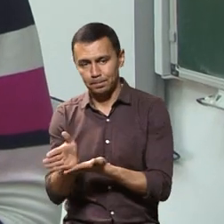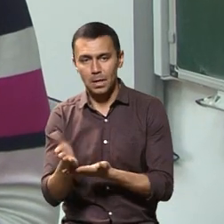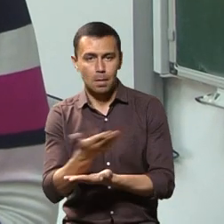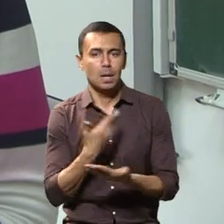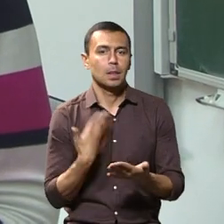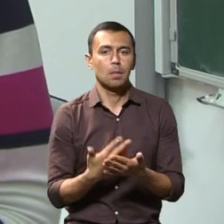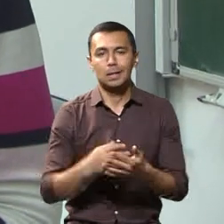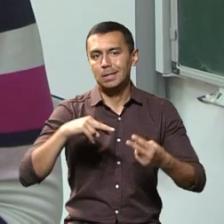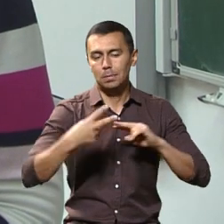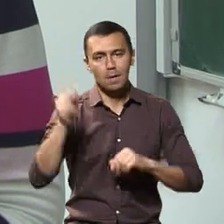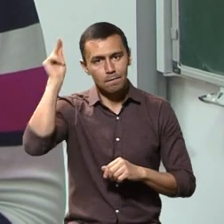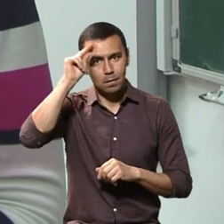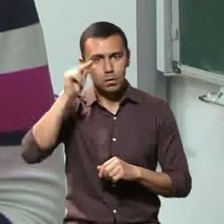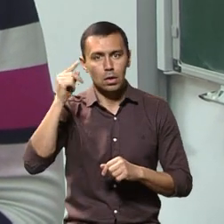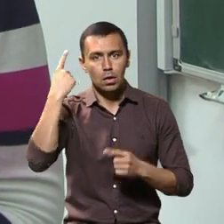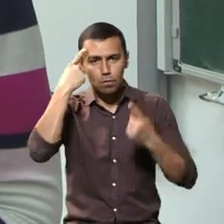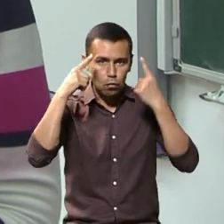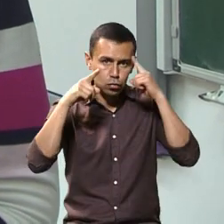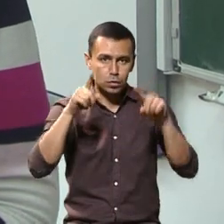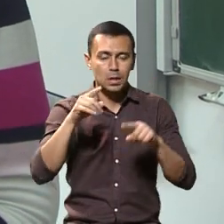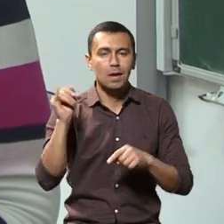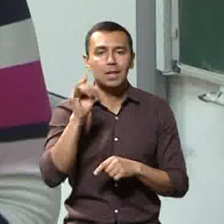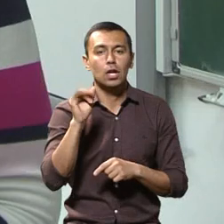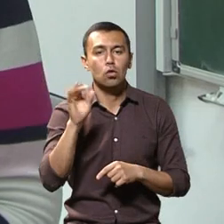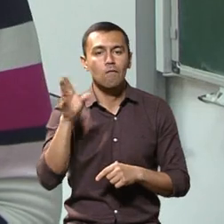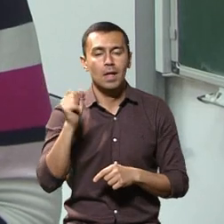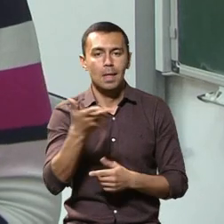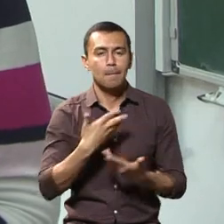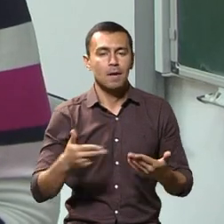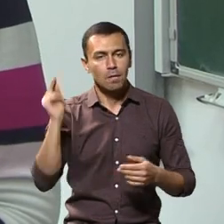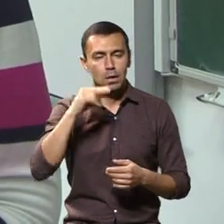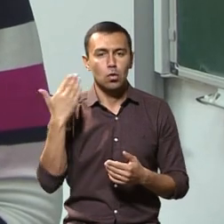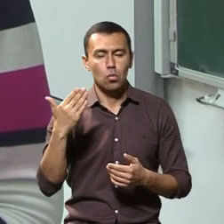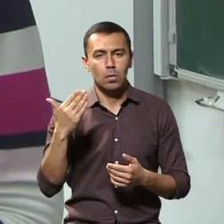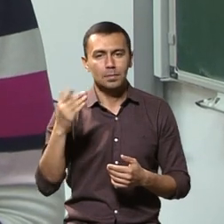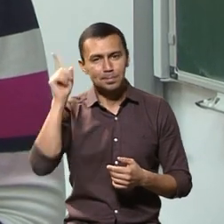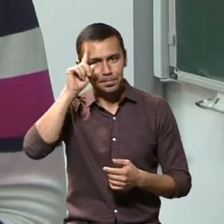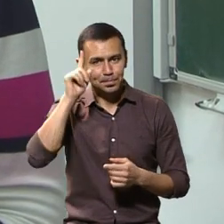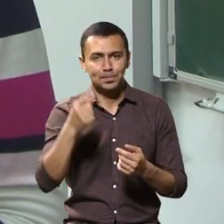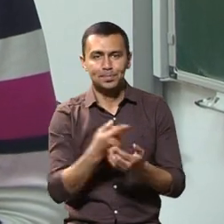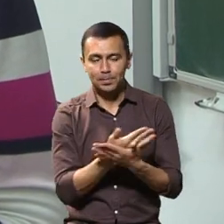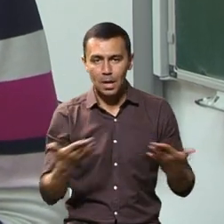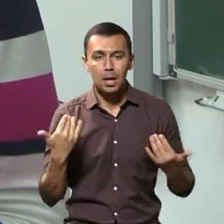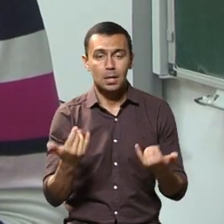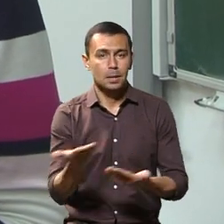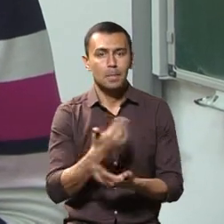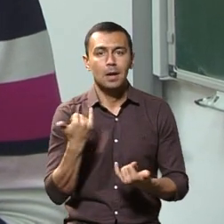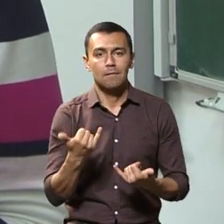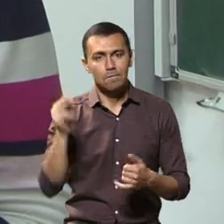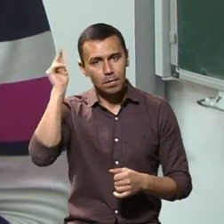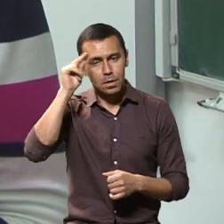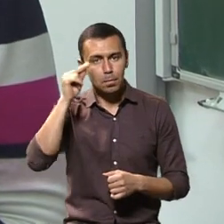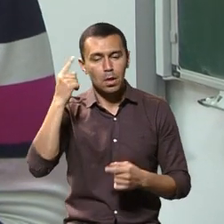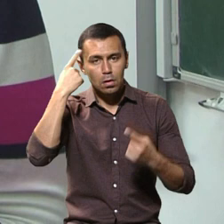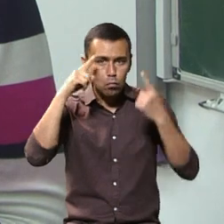прикладу, замінили вивчення творчості Івана Крилова, де ми вивчали байки його, і натомість ми зараз вивчаємо